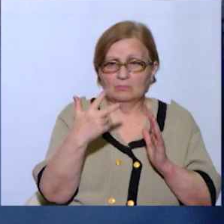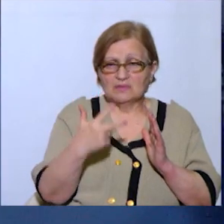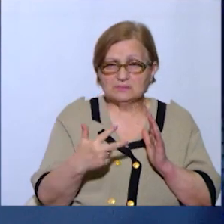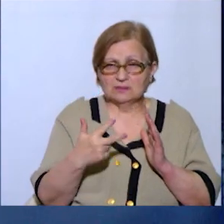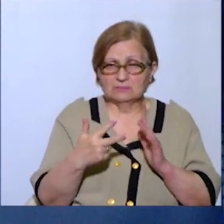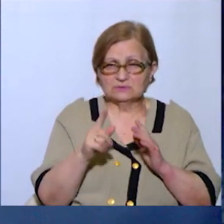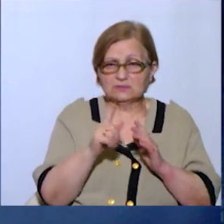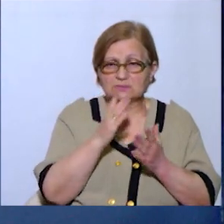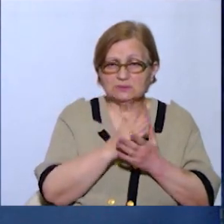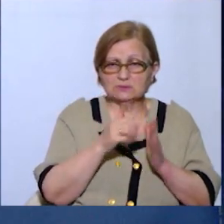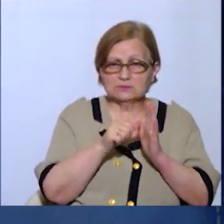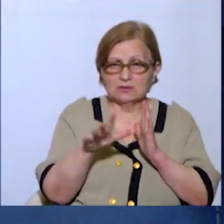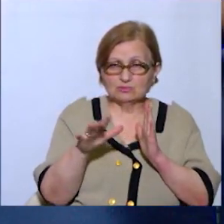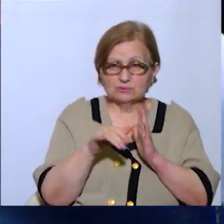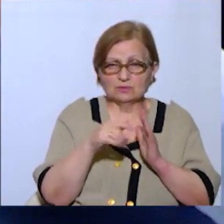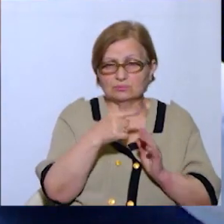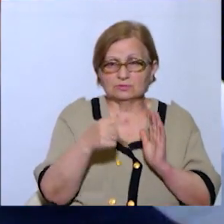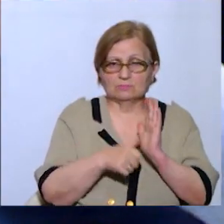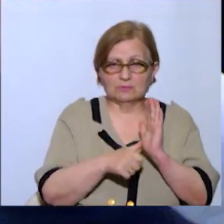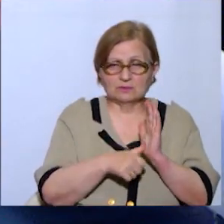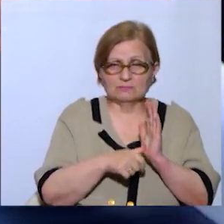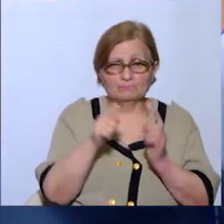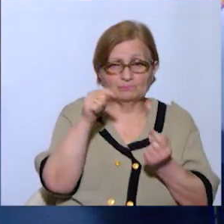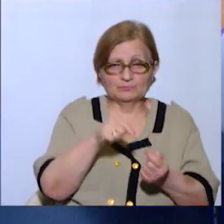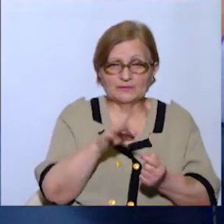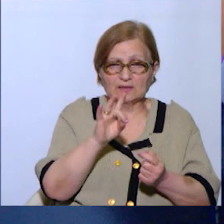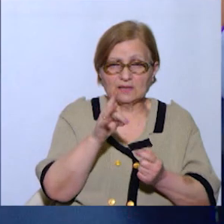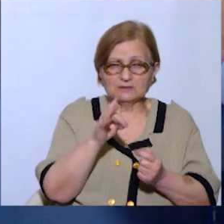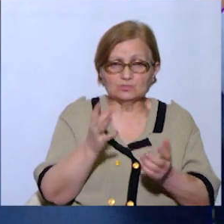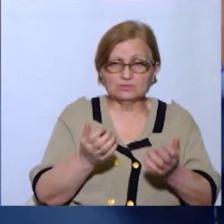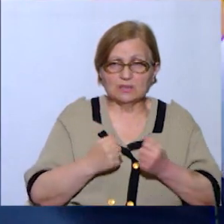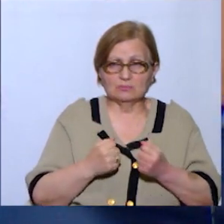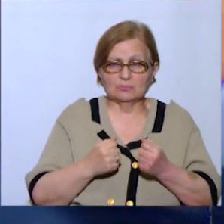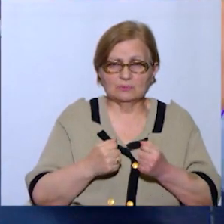5/3-ზე, რაც არის 65/6, შესაბამისად რადიუსი გამოდის